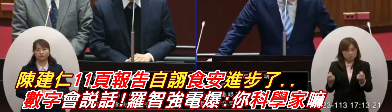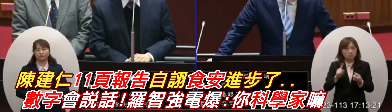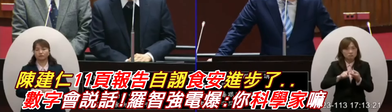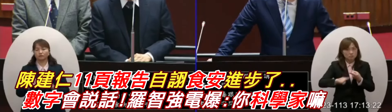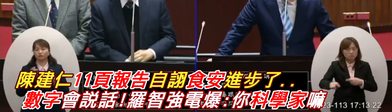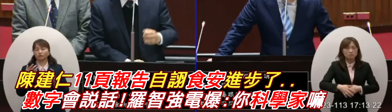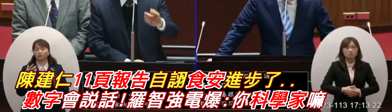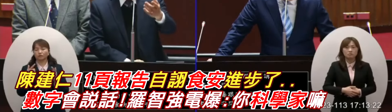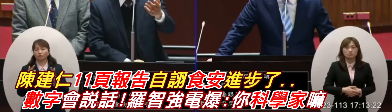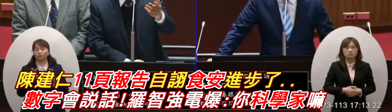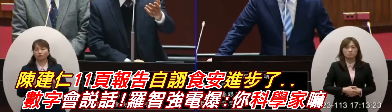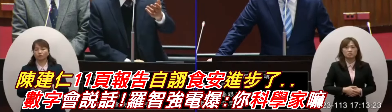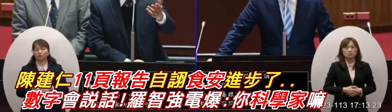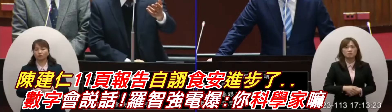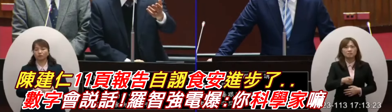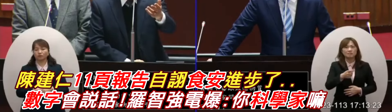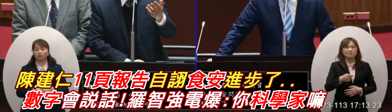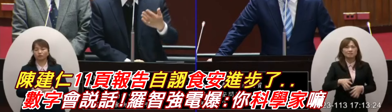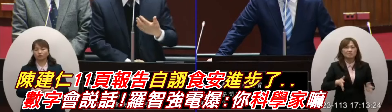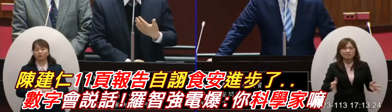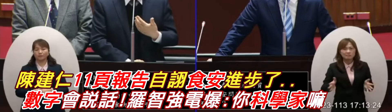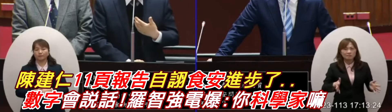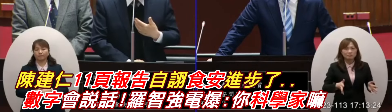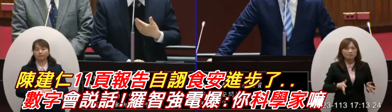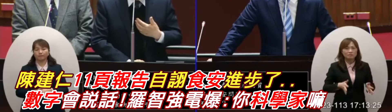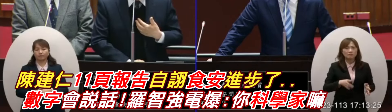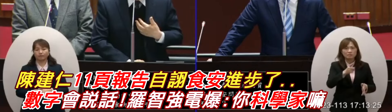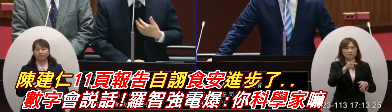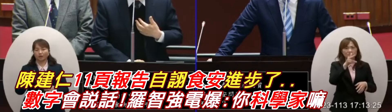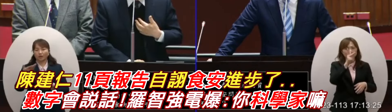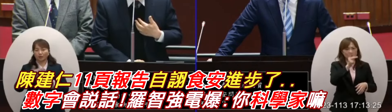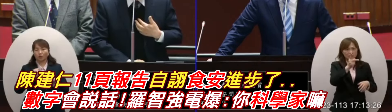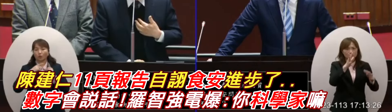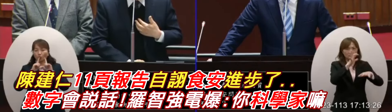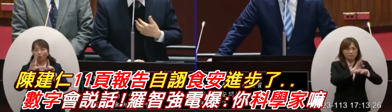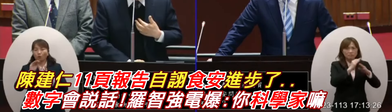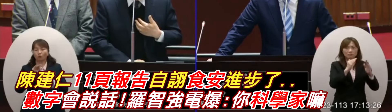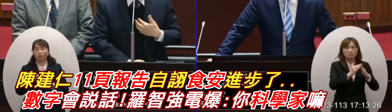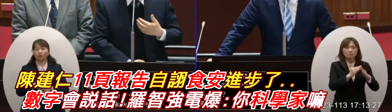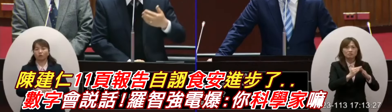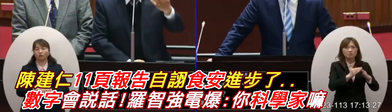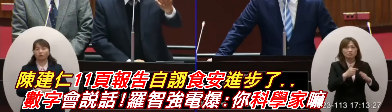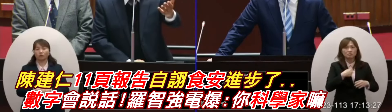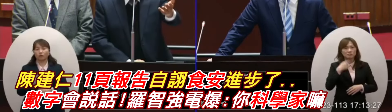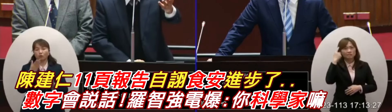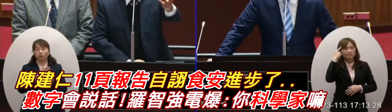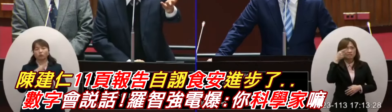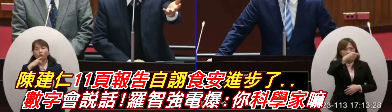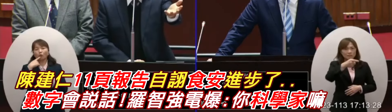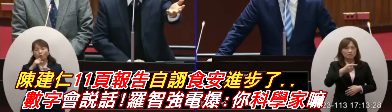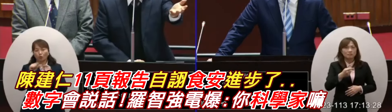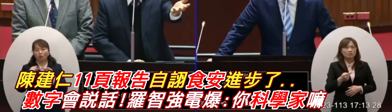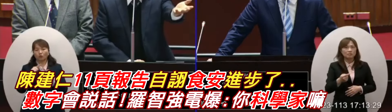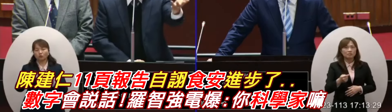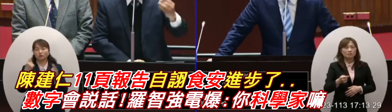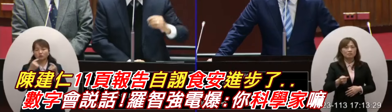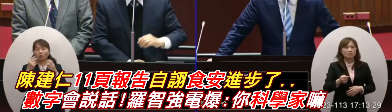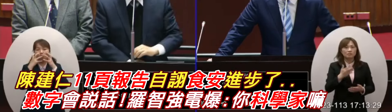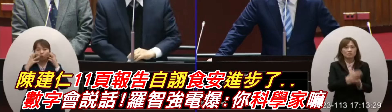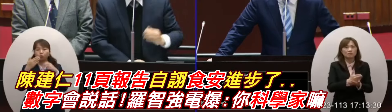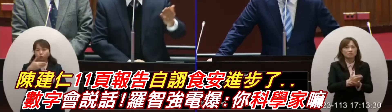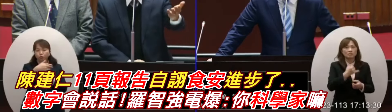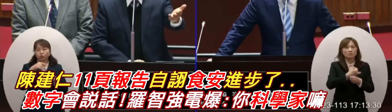来，想了半天，因为院长是科学家。 你回答了吗？你当我回答了吗？ 那你停了五秒钟哎，院长，